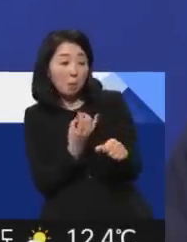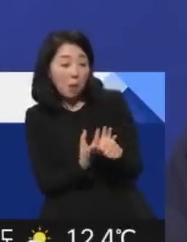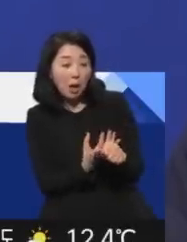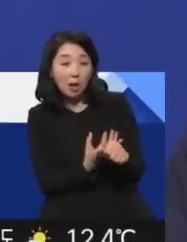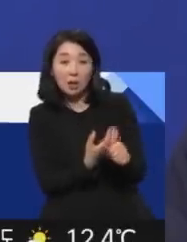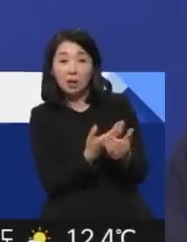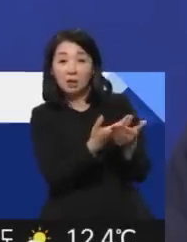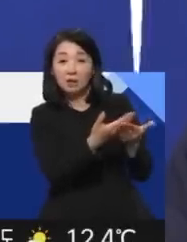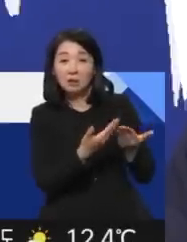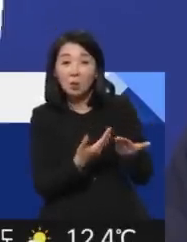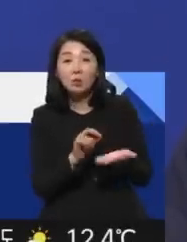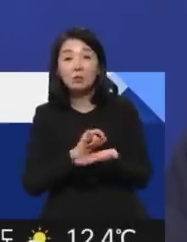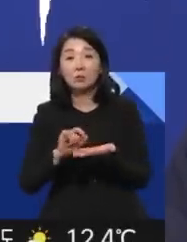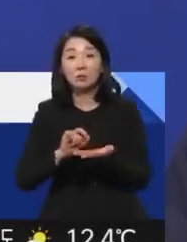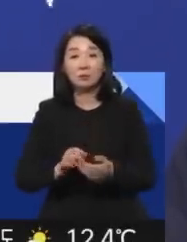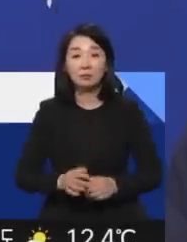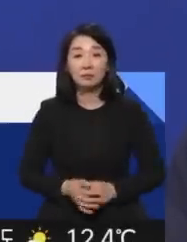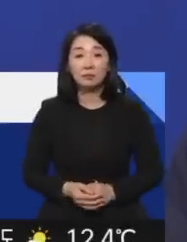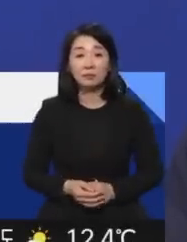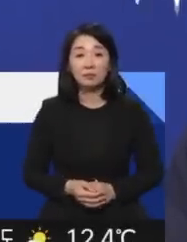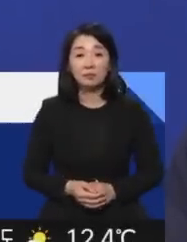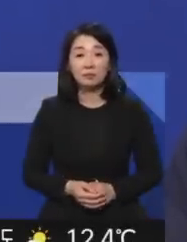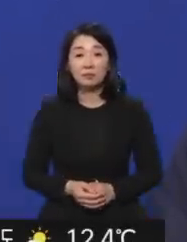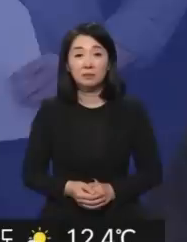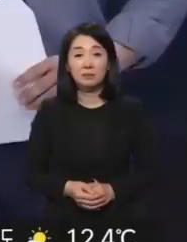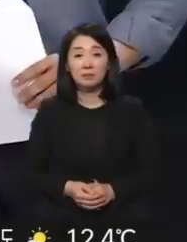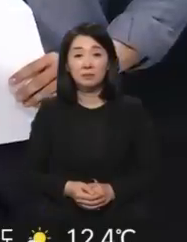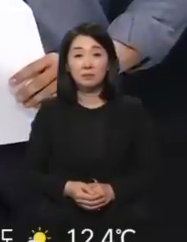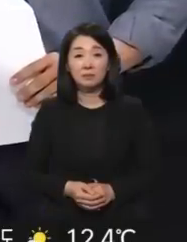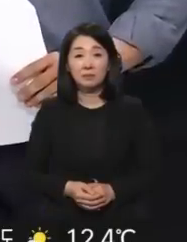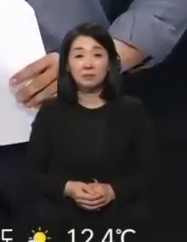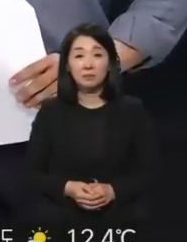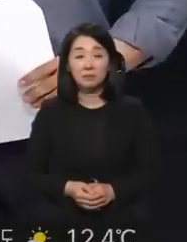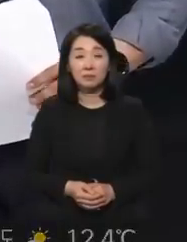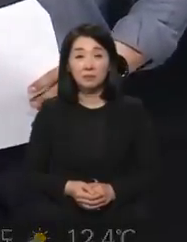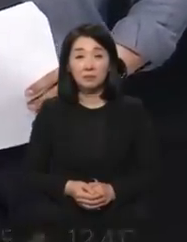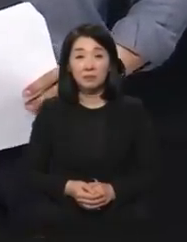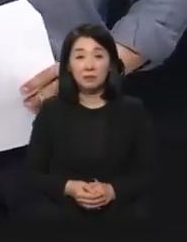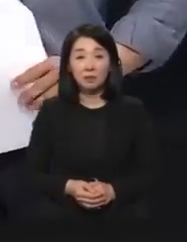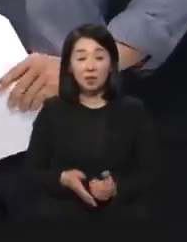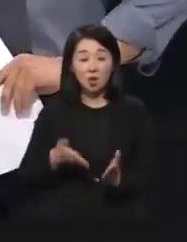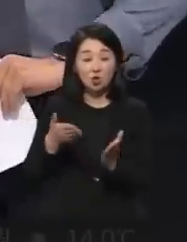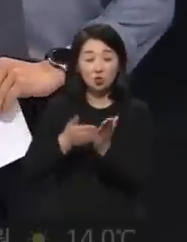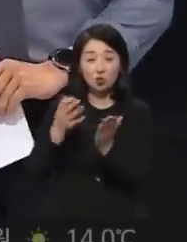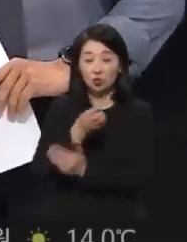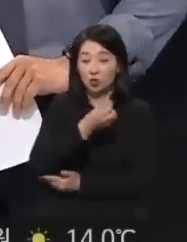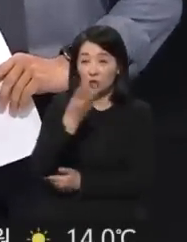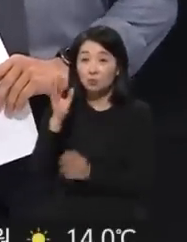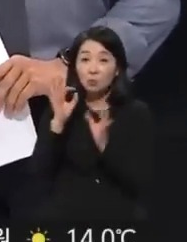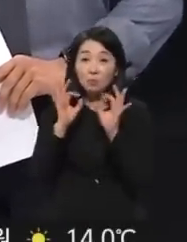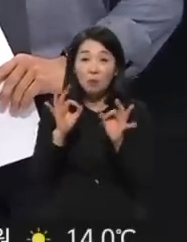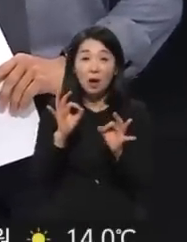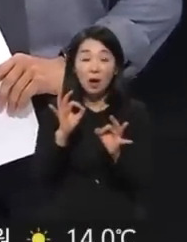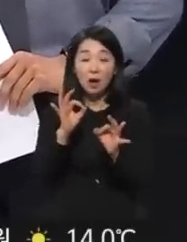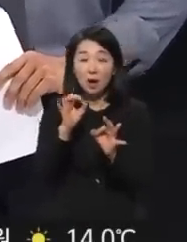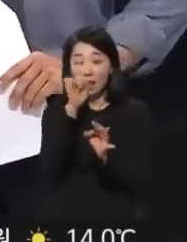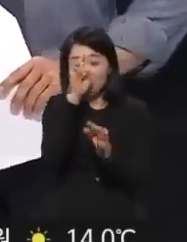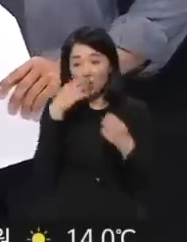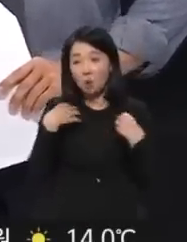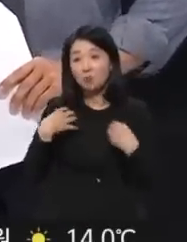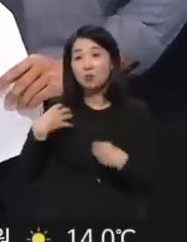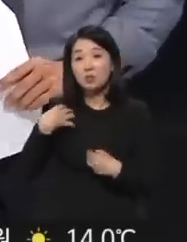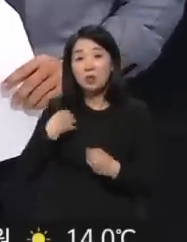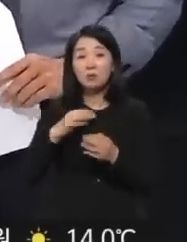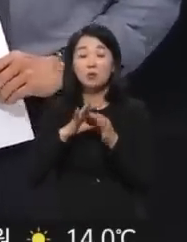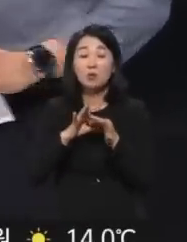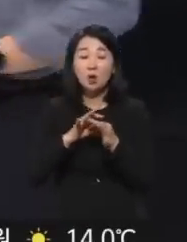내용이 기록되어 그렇죠. 있는 내용입니다. 예. 언론 동향도 세심히 살폈죠. 이 정부 책임론 관련